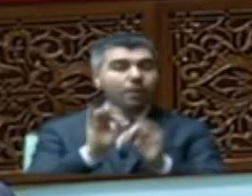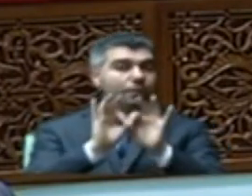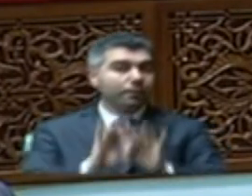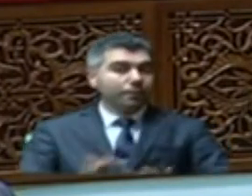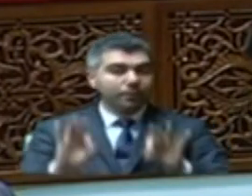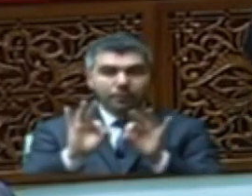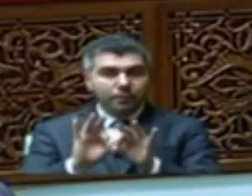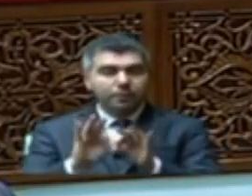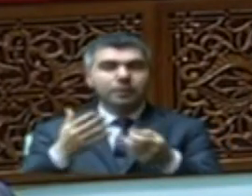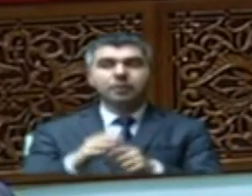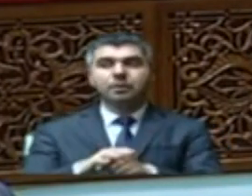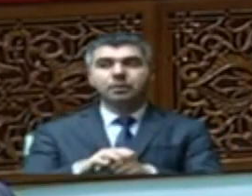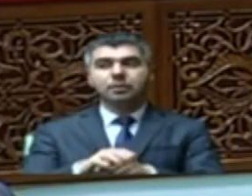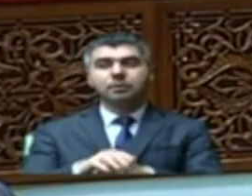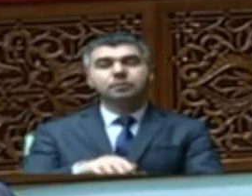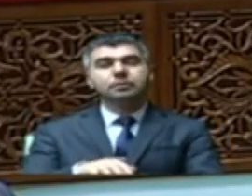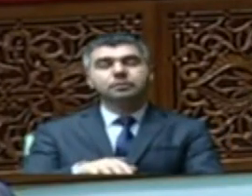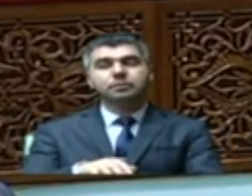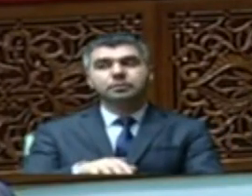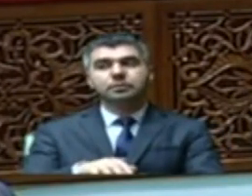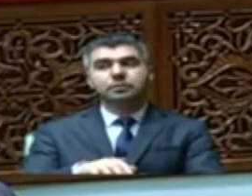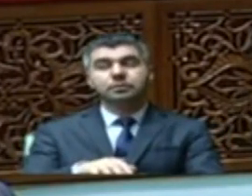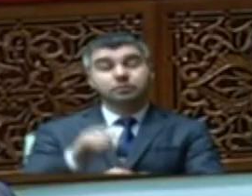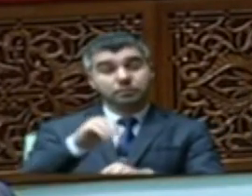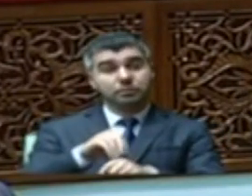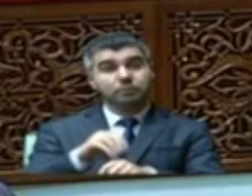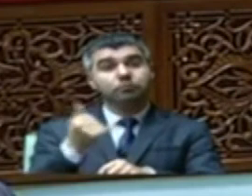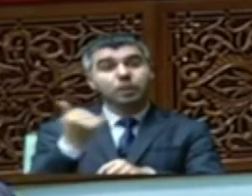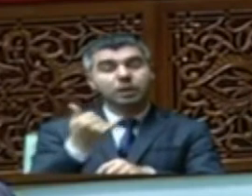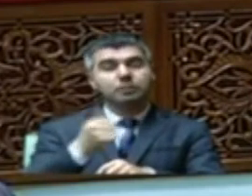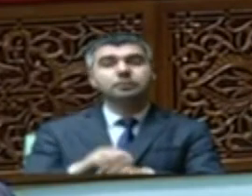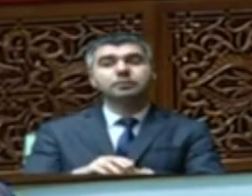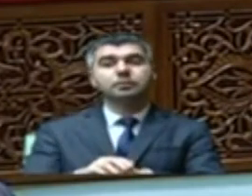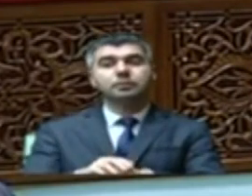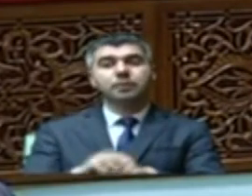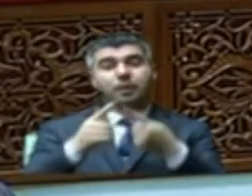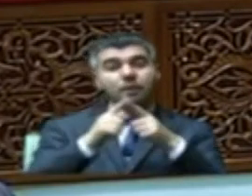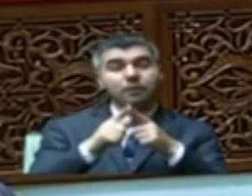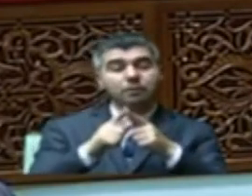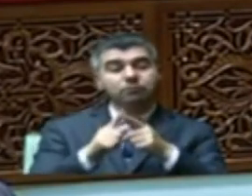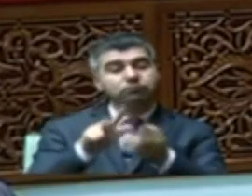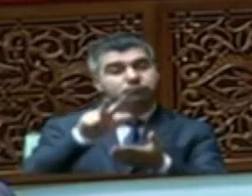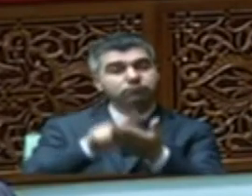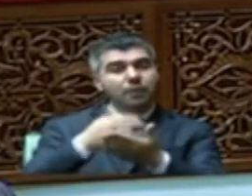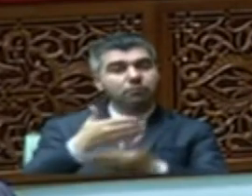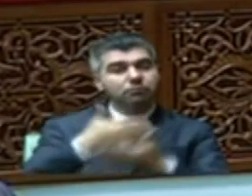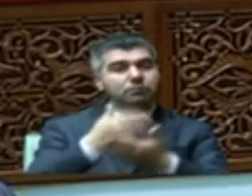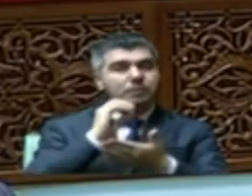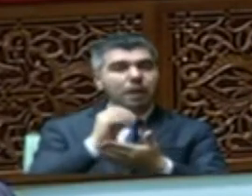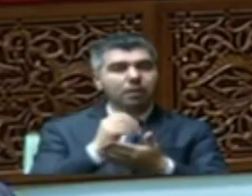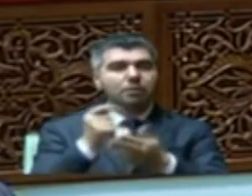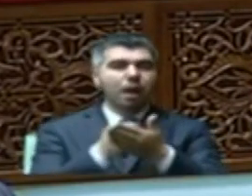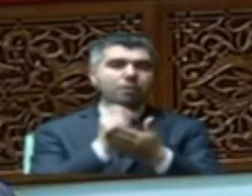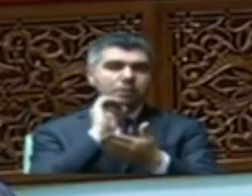هاد المهنيين. وضروره هنا كنقولوا السيد الوزير ضروره الاستجابه لهذه الفئه ديال